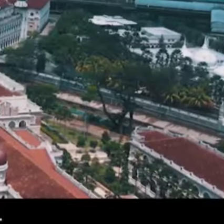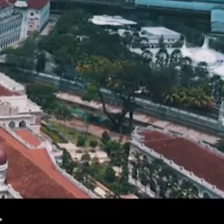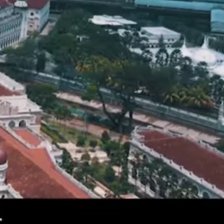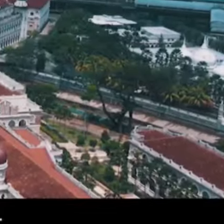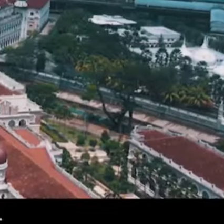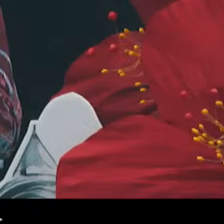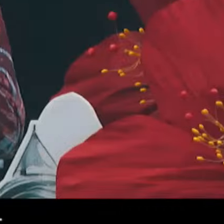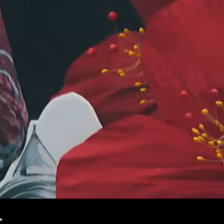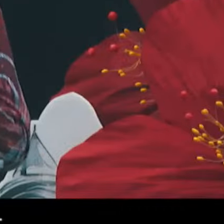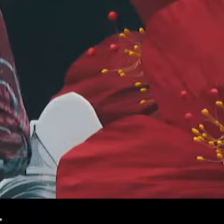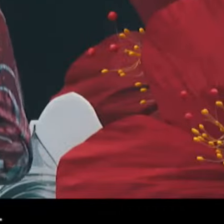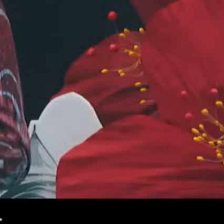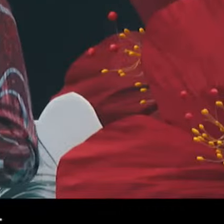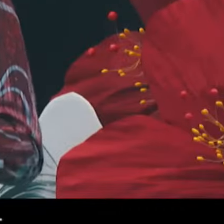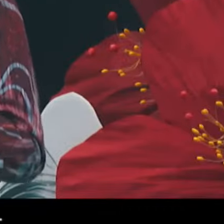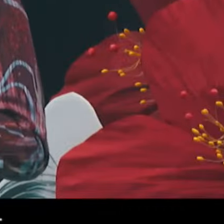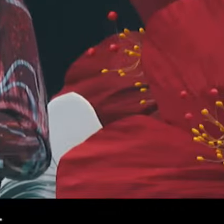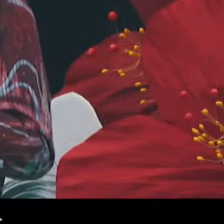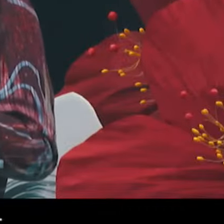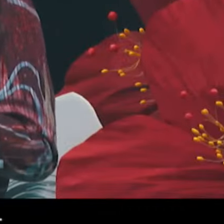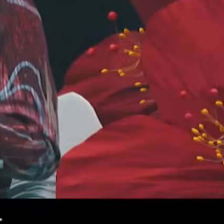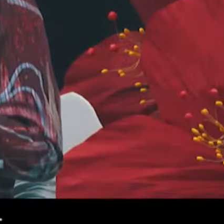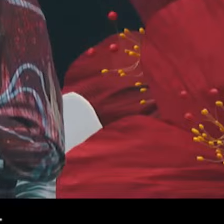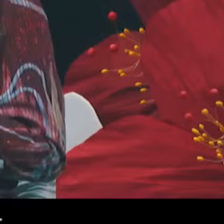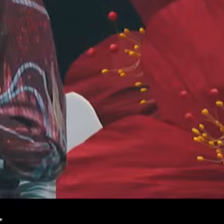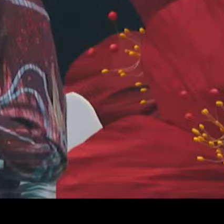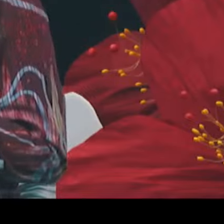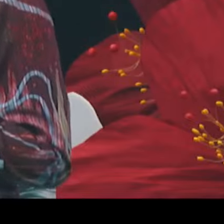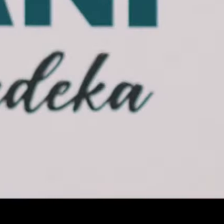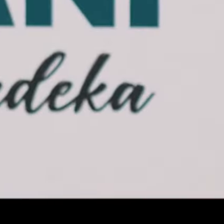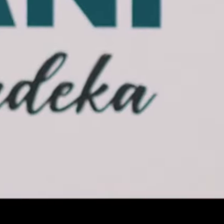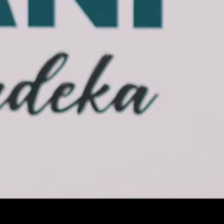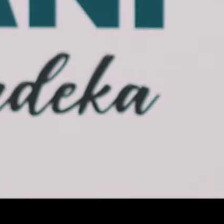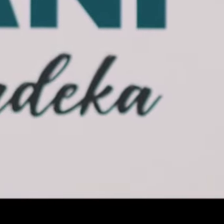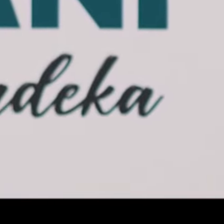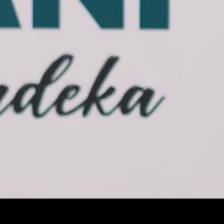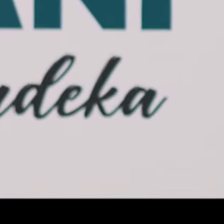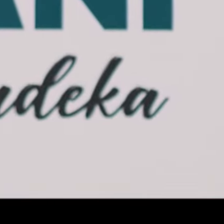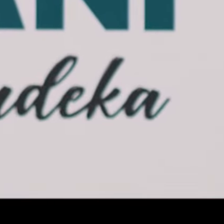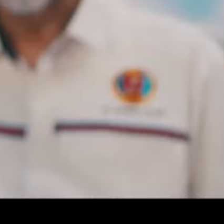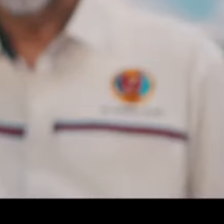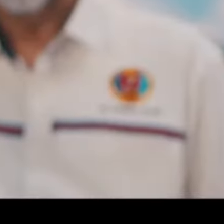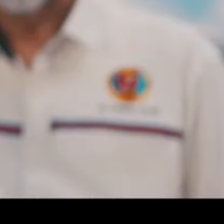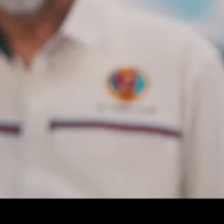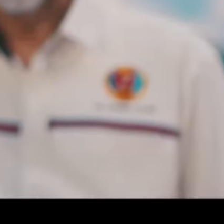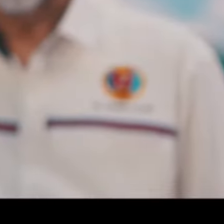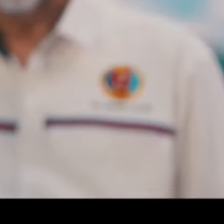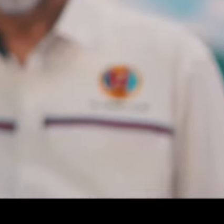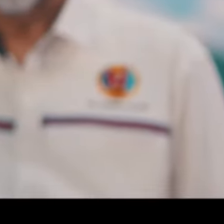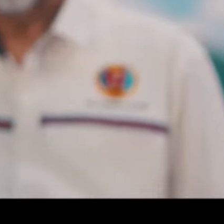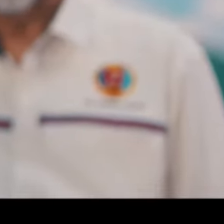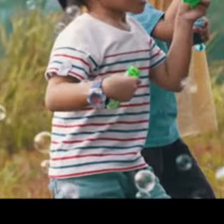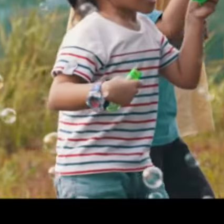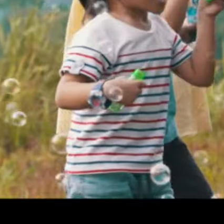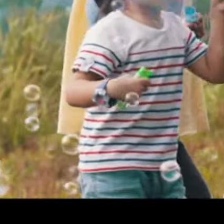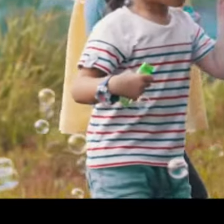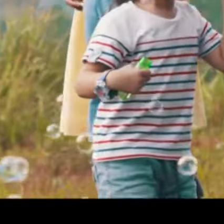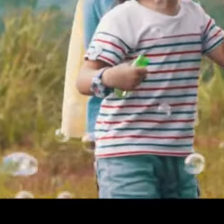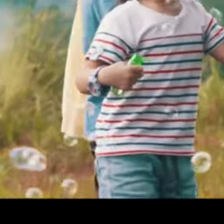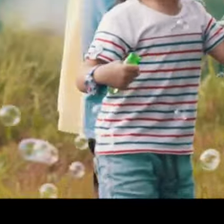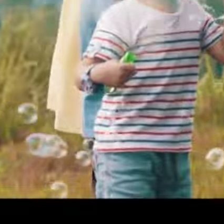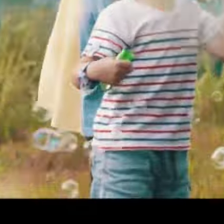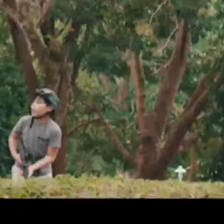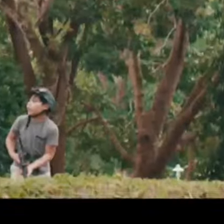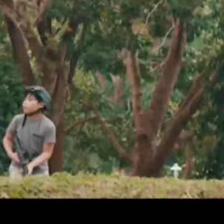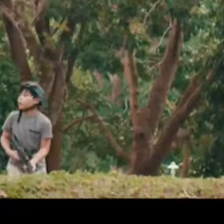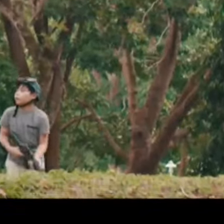Sebab itu kita tekankan dalam tema Malaysia Madani ini, jiwa merdeka. Kerana kalau jiwa itu